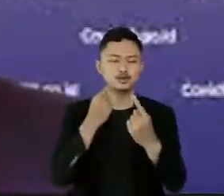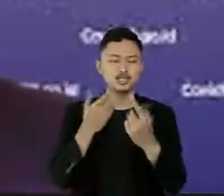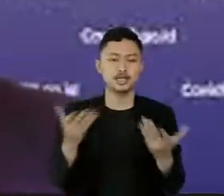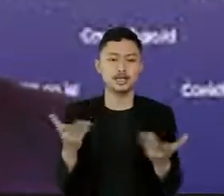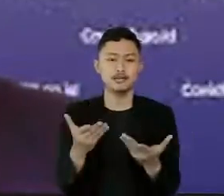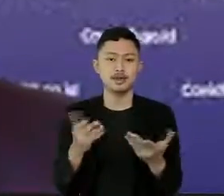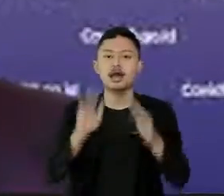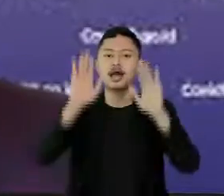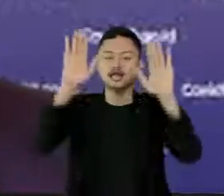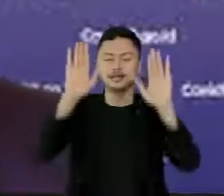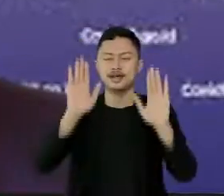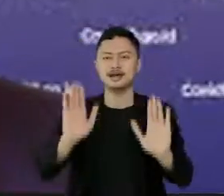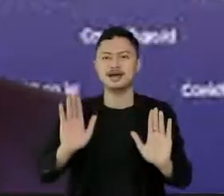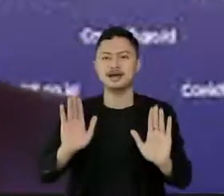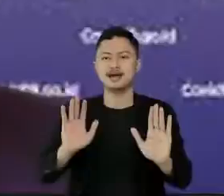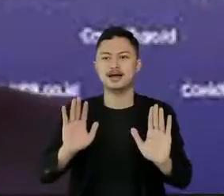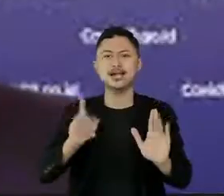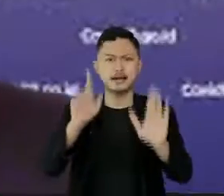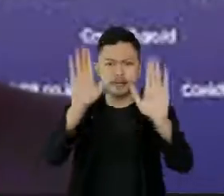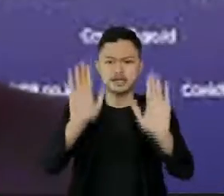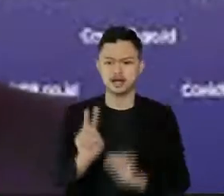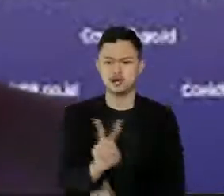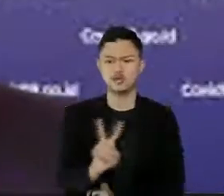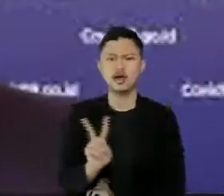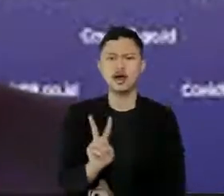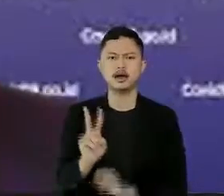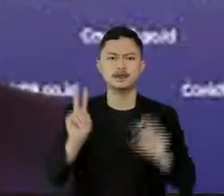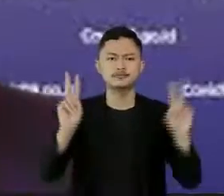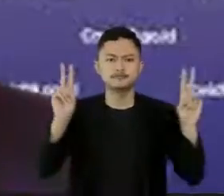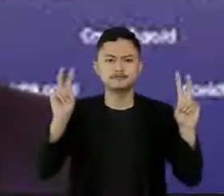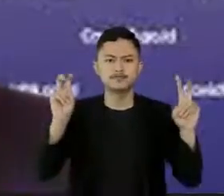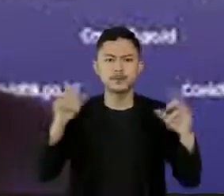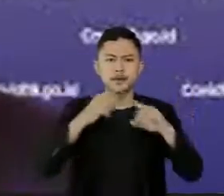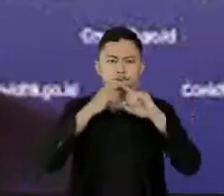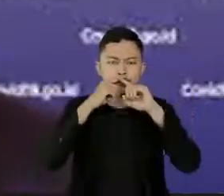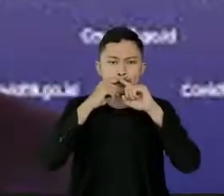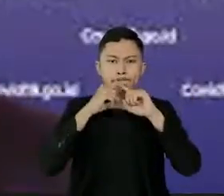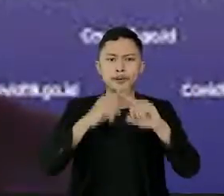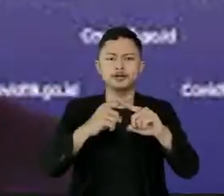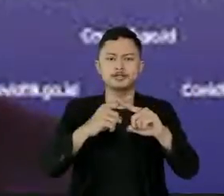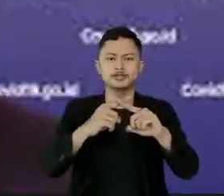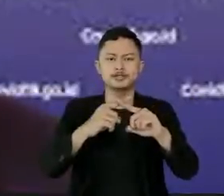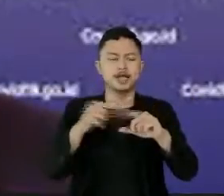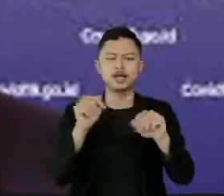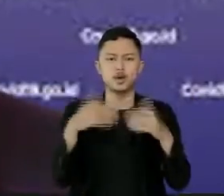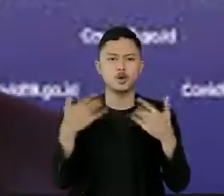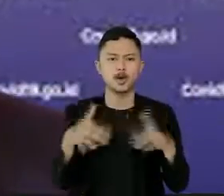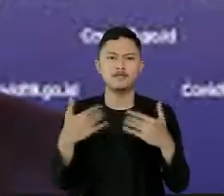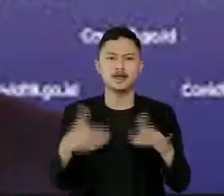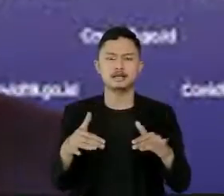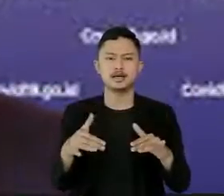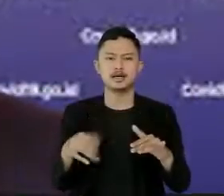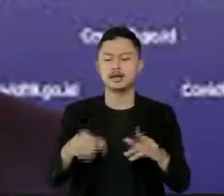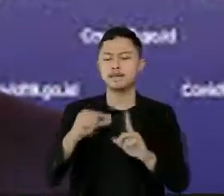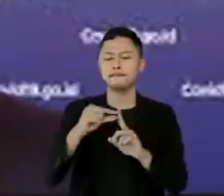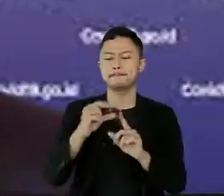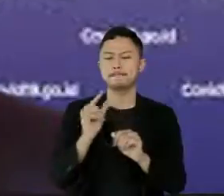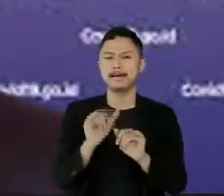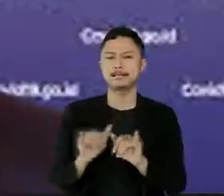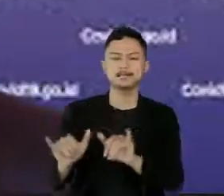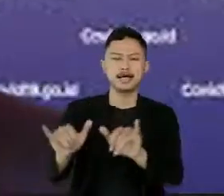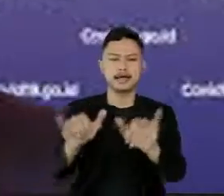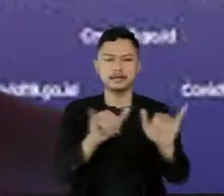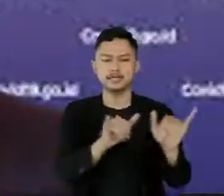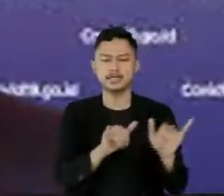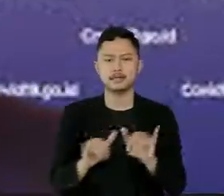di media, bahkan di dua media itu bicara soal hoax ya, ini luar biasa ya, ini juga PR kita semua